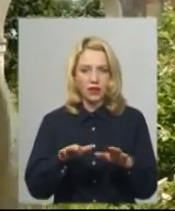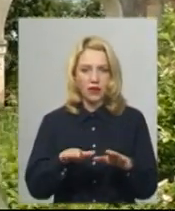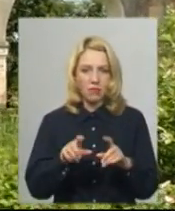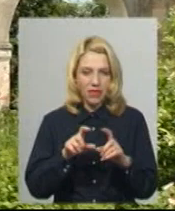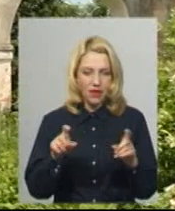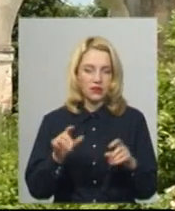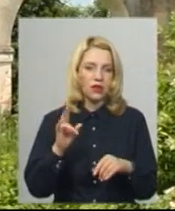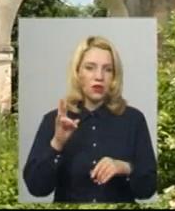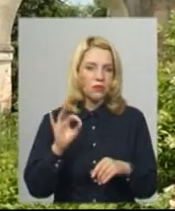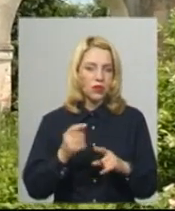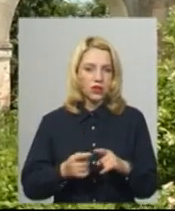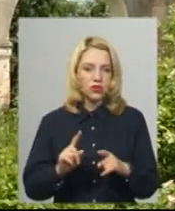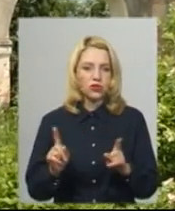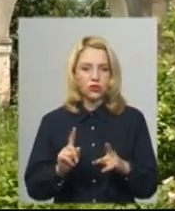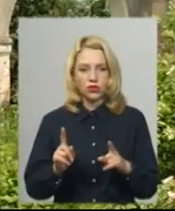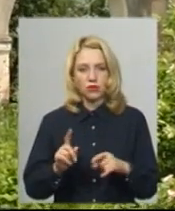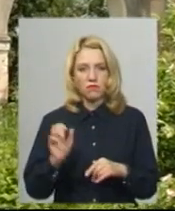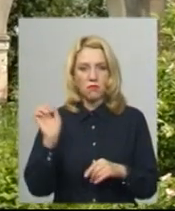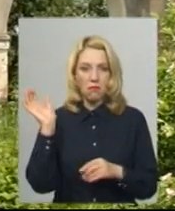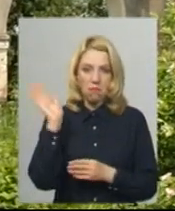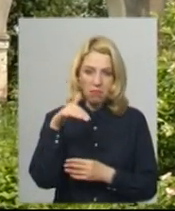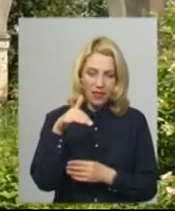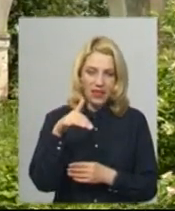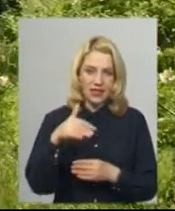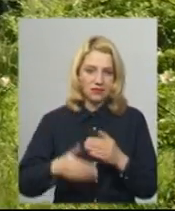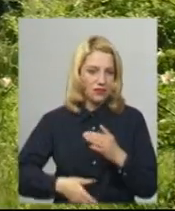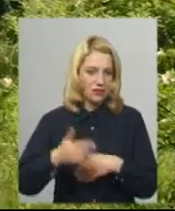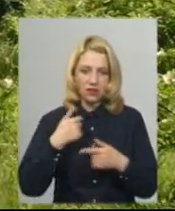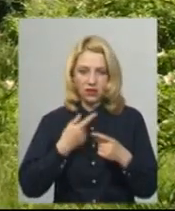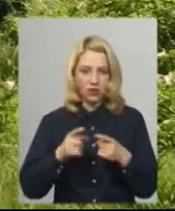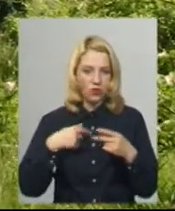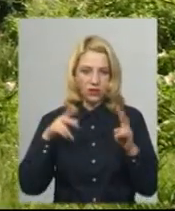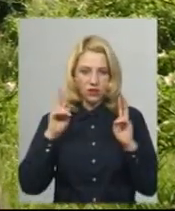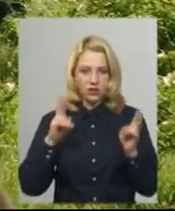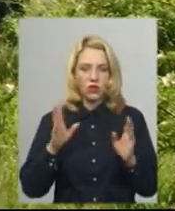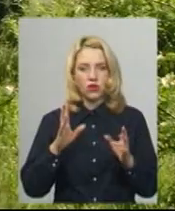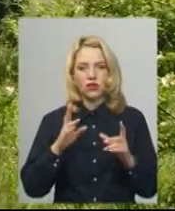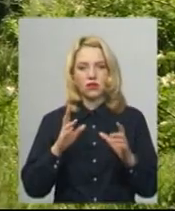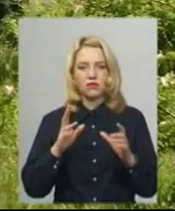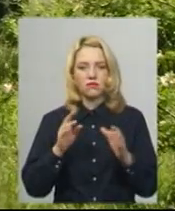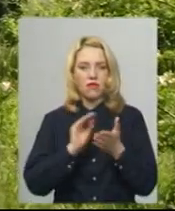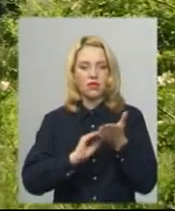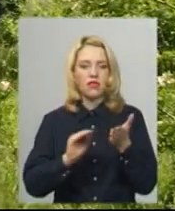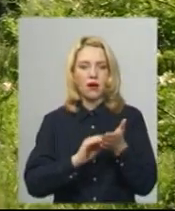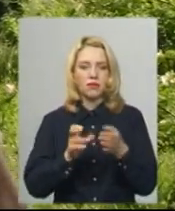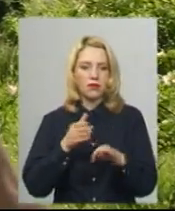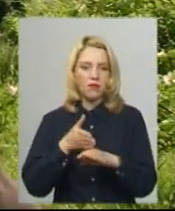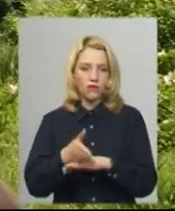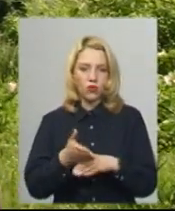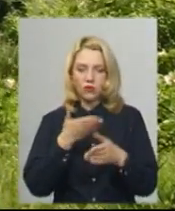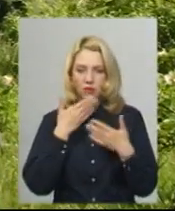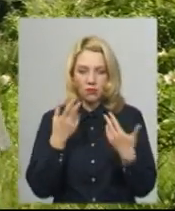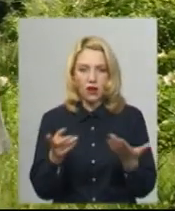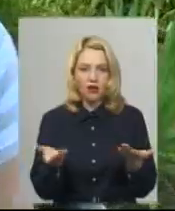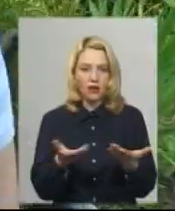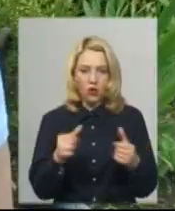але про те, що впала велика стіна, я не знав. Тільки один напис при вході і все. Більше немає